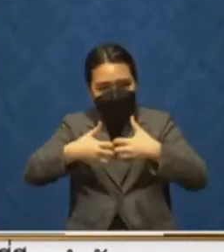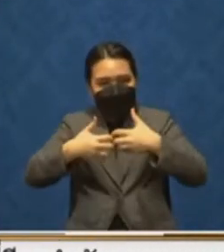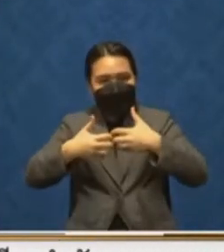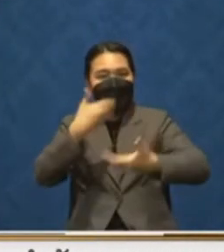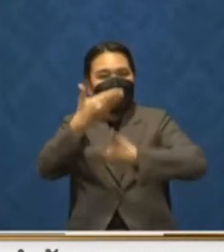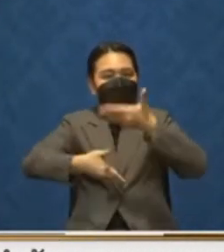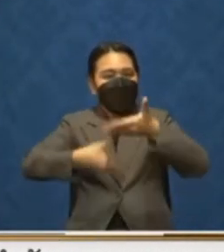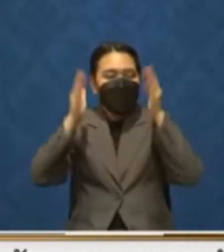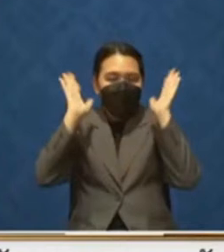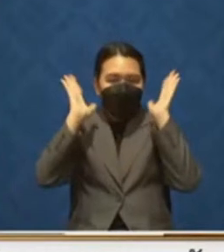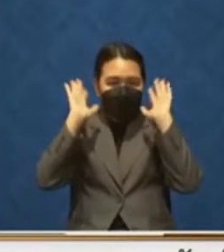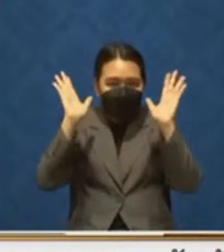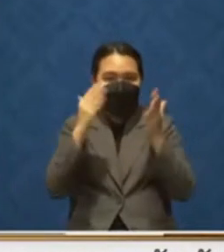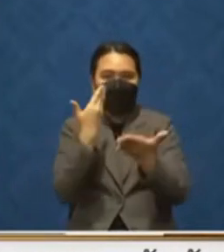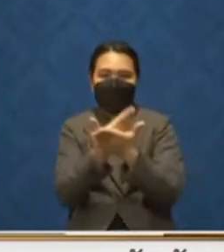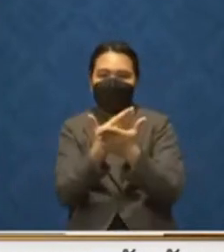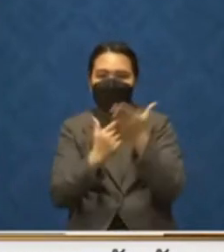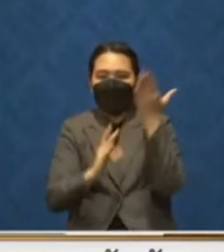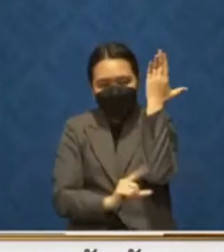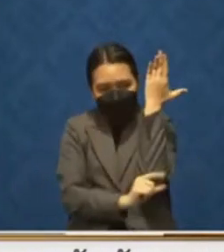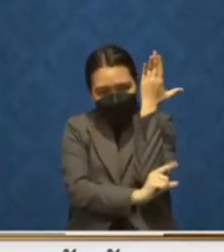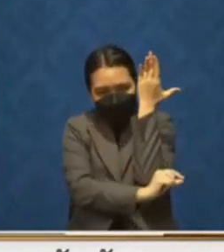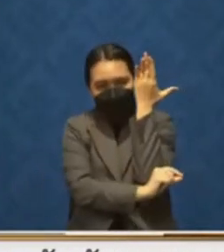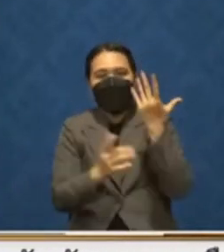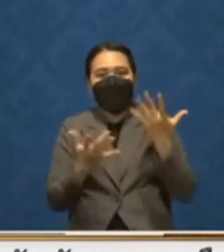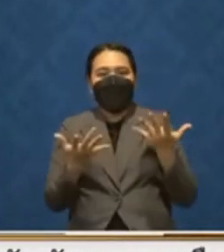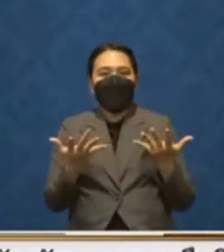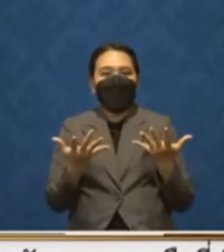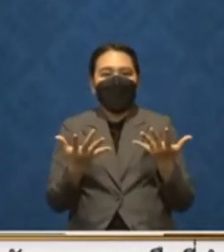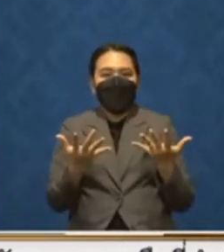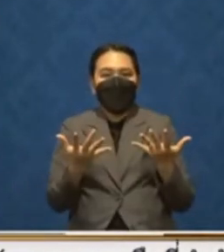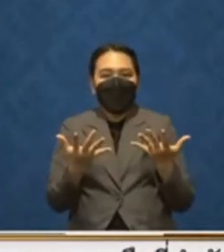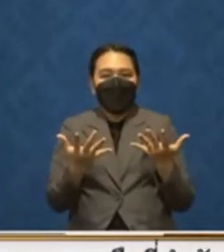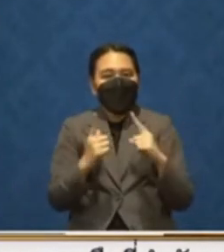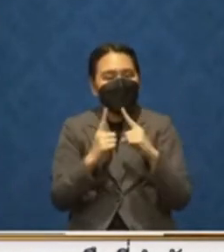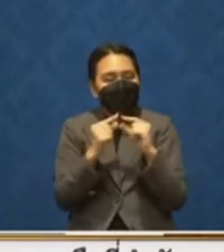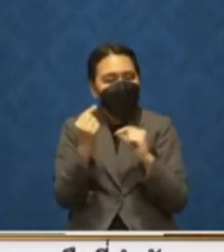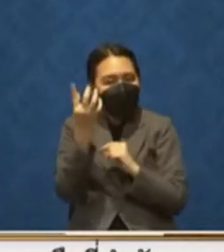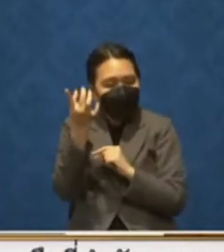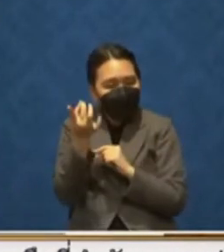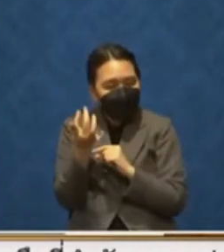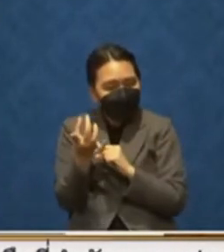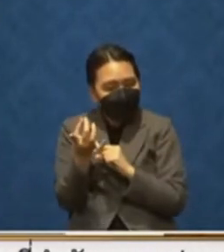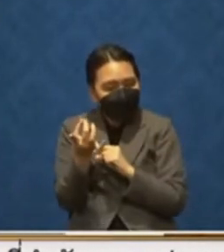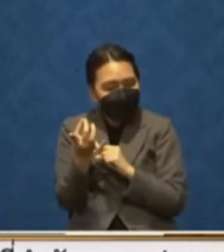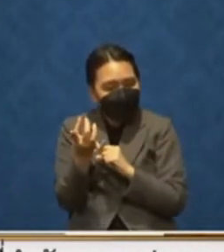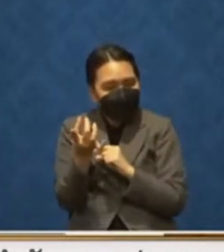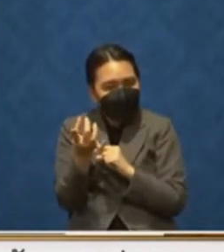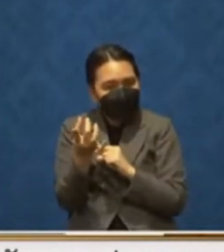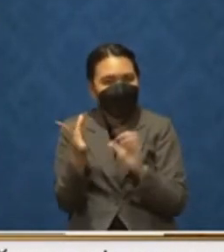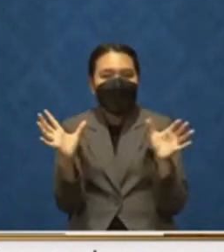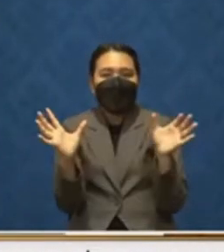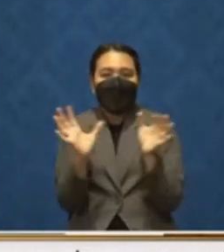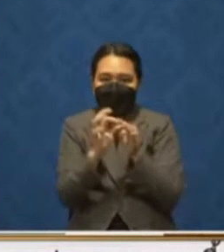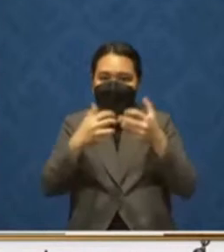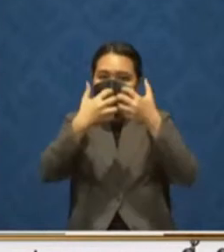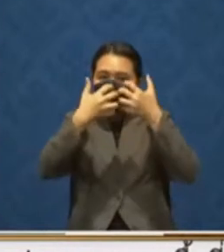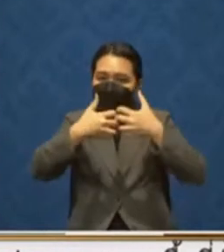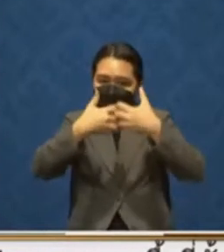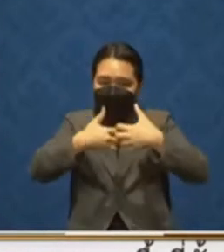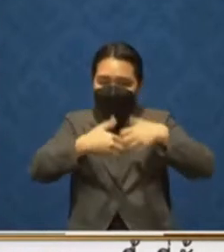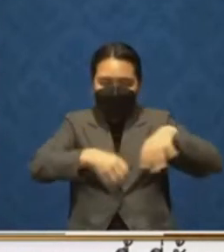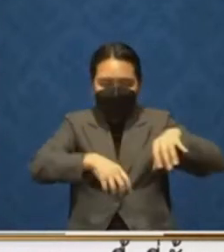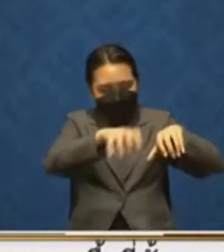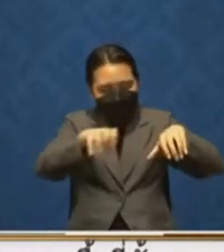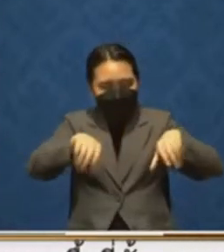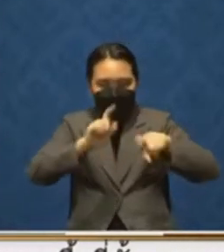นะครับแล้วก็เรื่องอะไรกะเรื่องของการขยายปริมาณการผลิตอันเก่าเนี่ยคือมัน